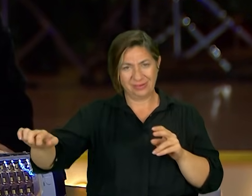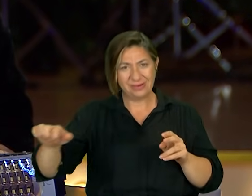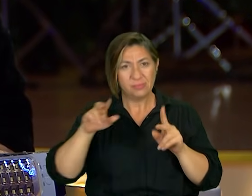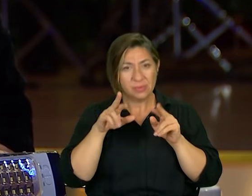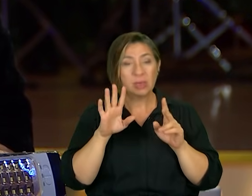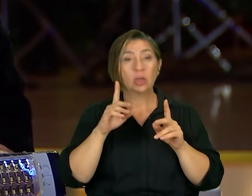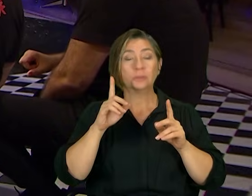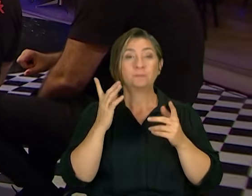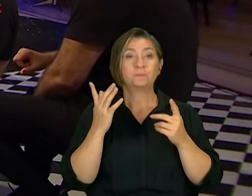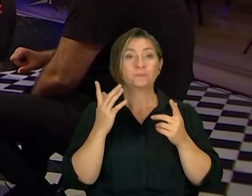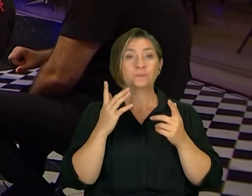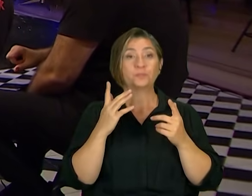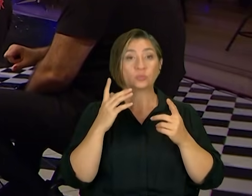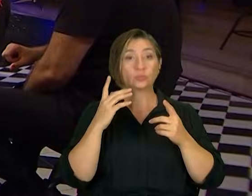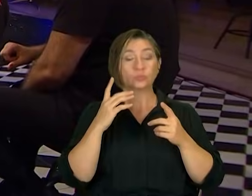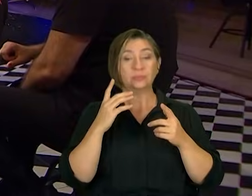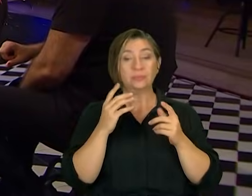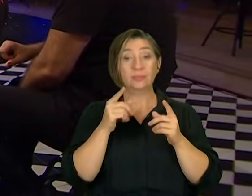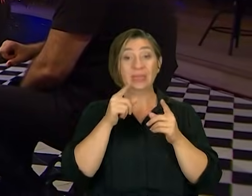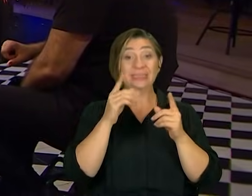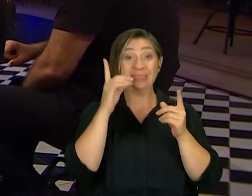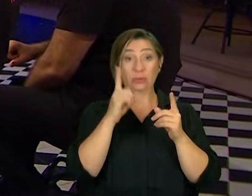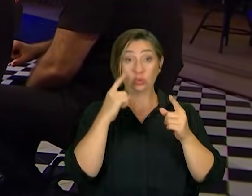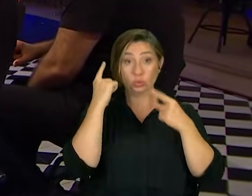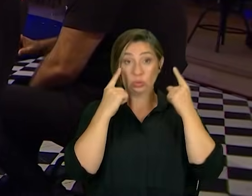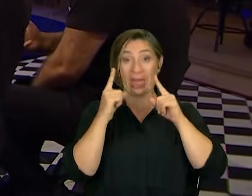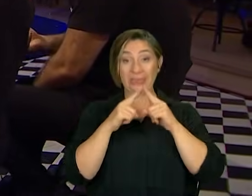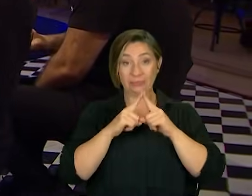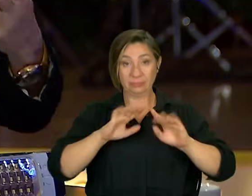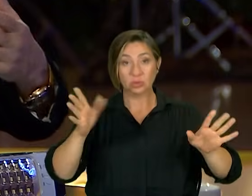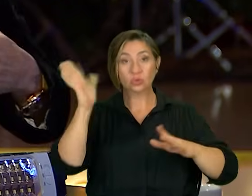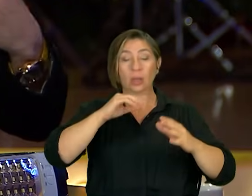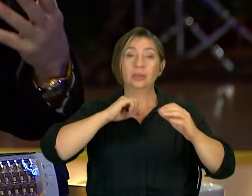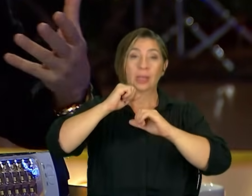yani düşünerek evet aksiyona göre. Başta düşündünüz, hesapladınız ve